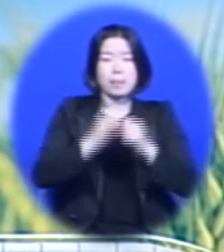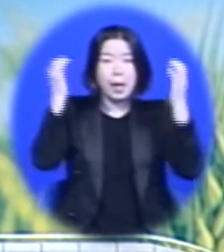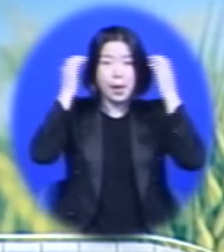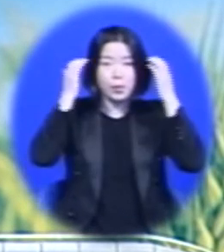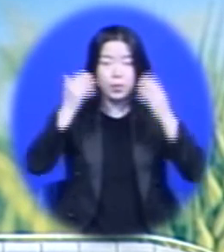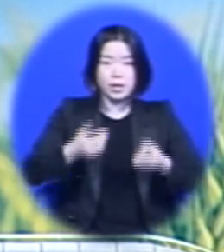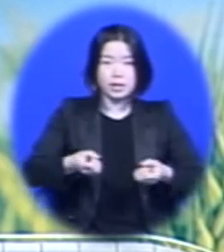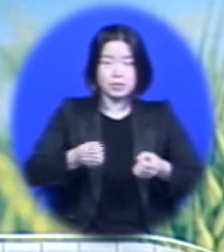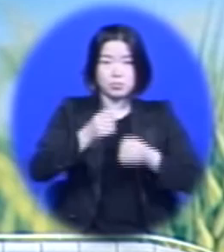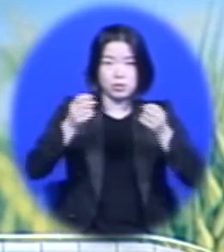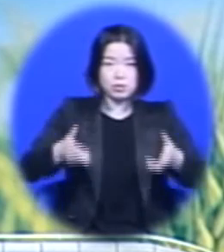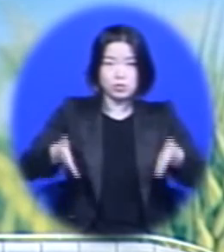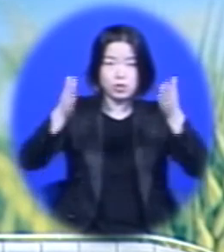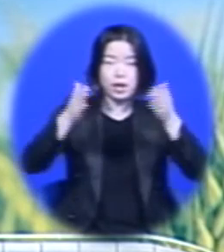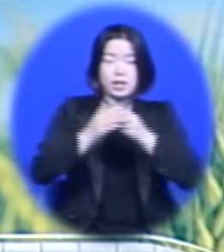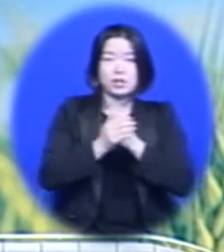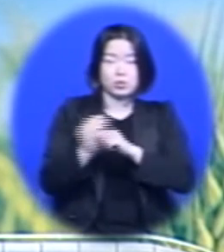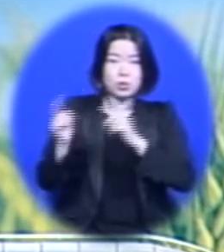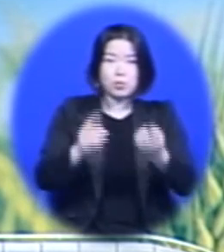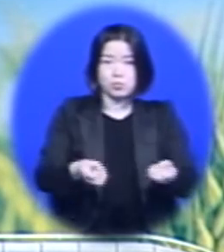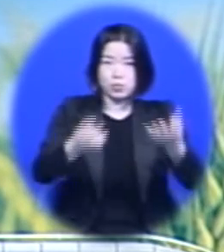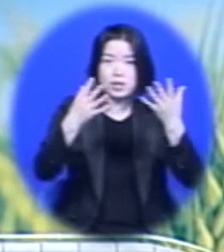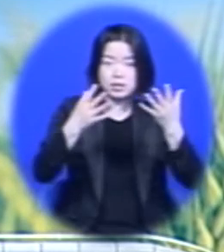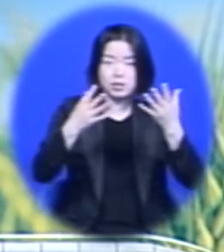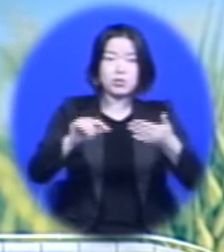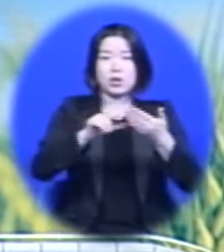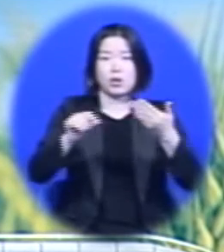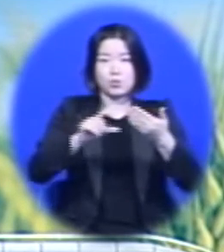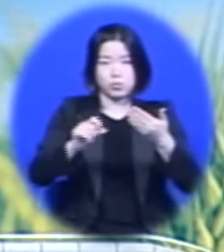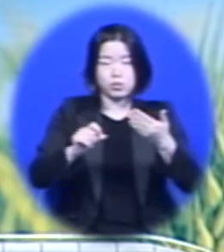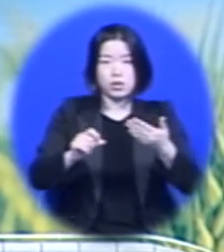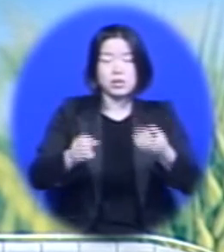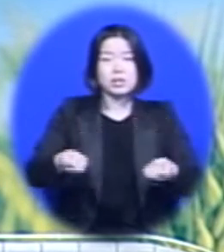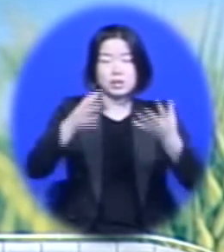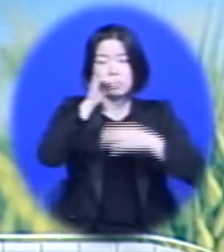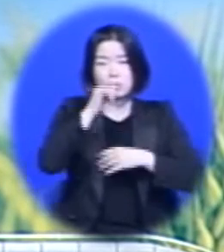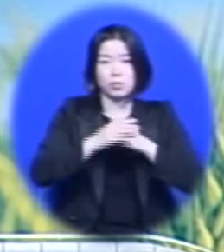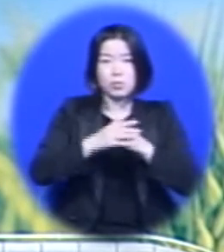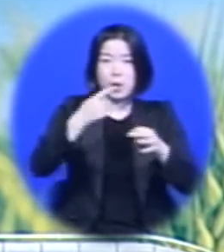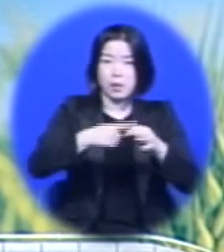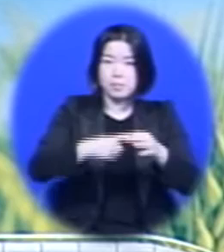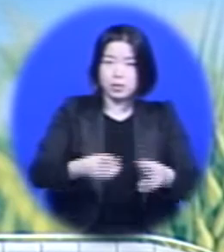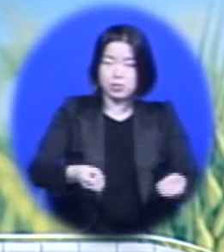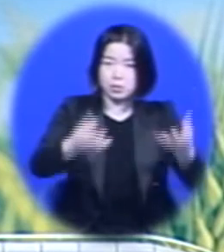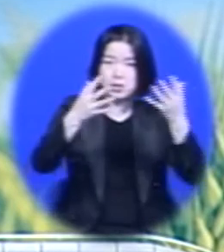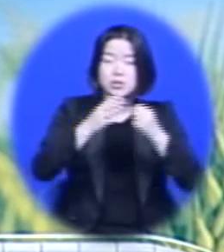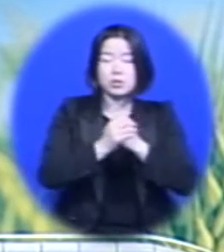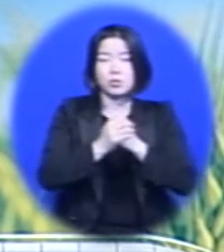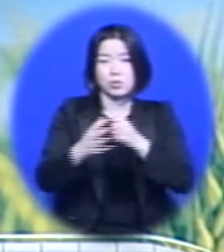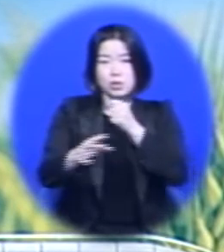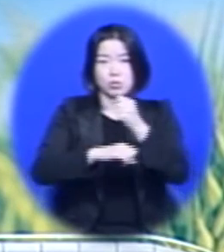고난주간과 부활절, 구원의 절기를 지키고 그리고 맥주감사주의를 지키고 추수감사주의를